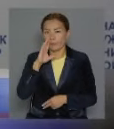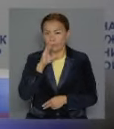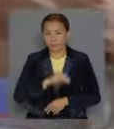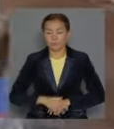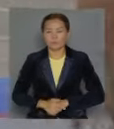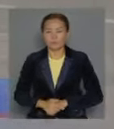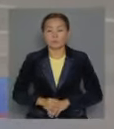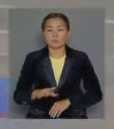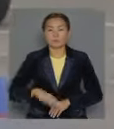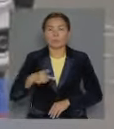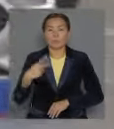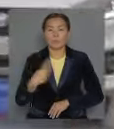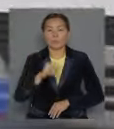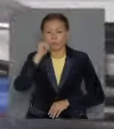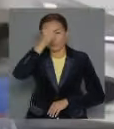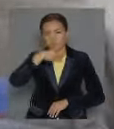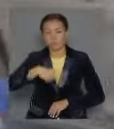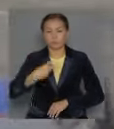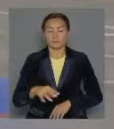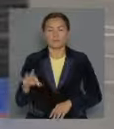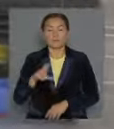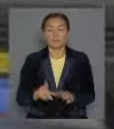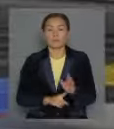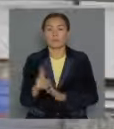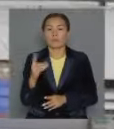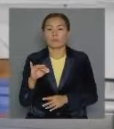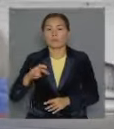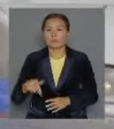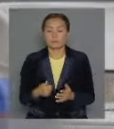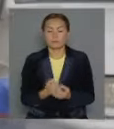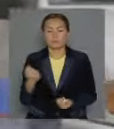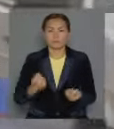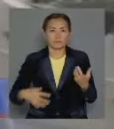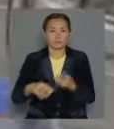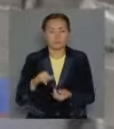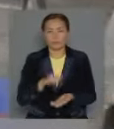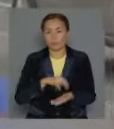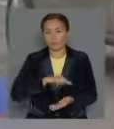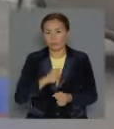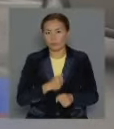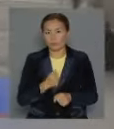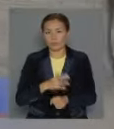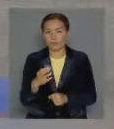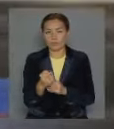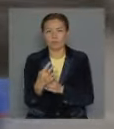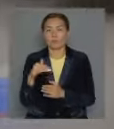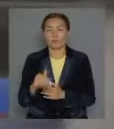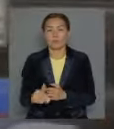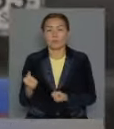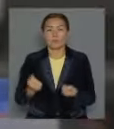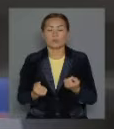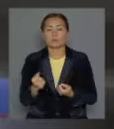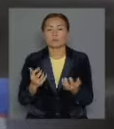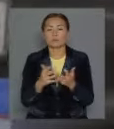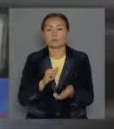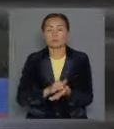бар. Елімізде 2020 жылдың 20 қаңтарынан бастап 1 шілдеге дейін көлік құралдарын тіркеу жұмыстары жүргізіліп, 14 мыңнан астам көлік құралы